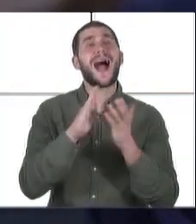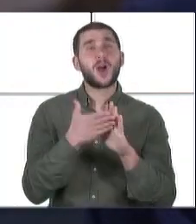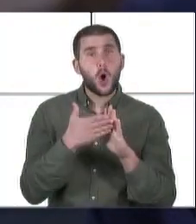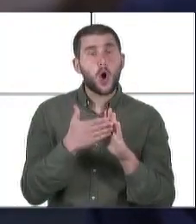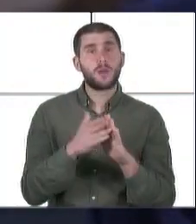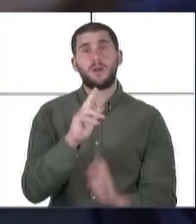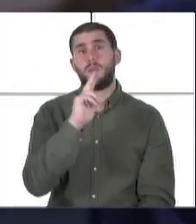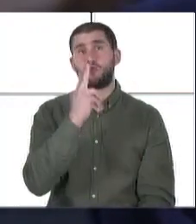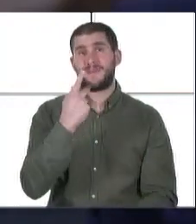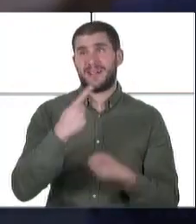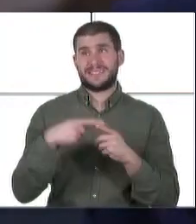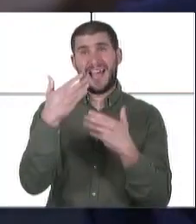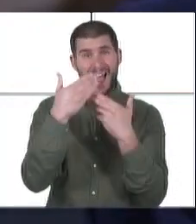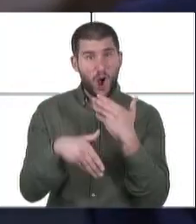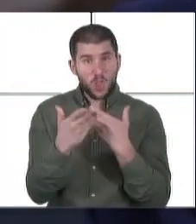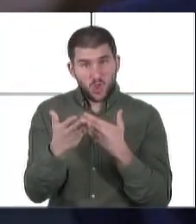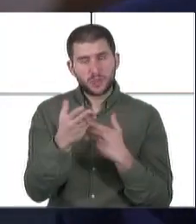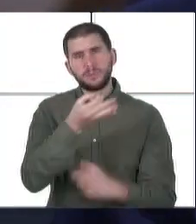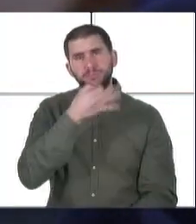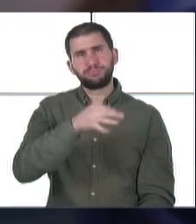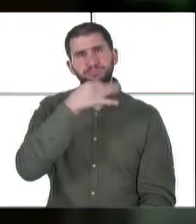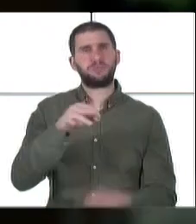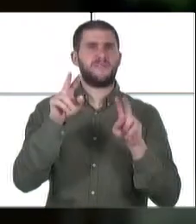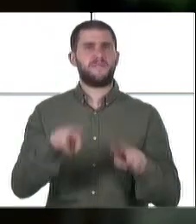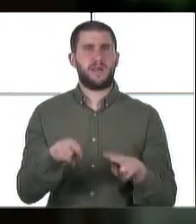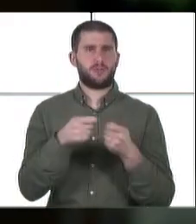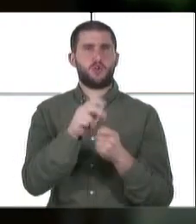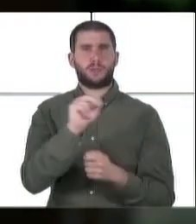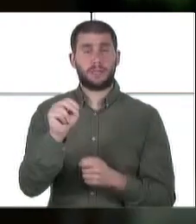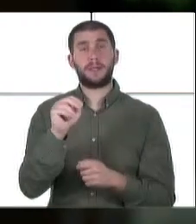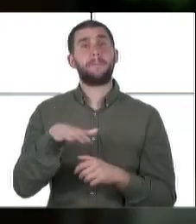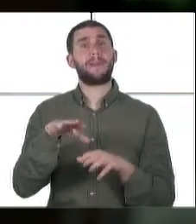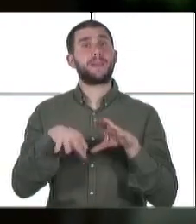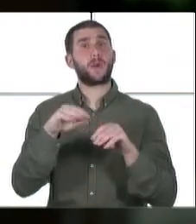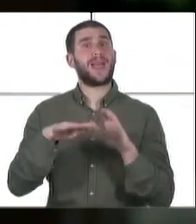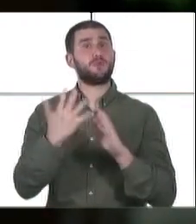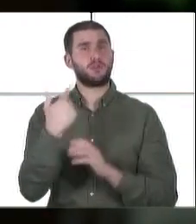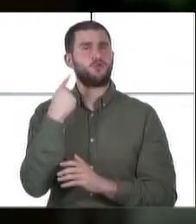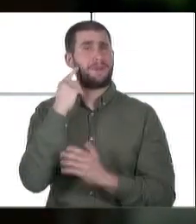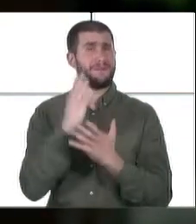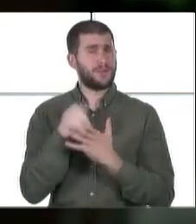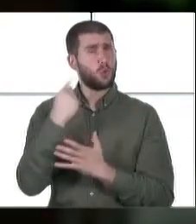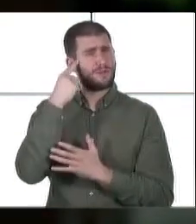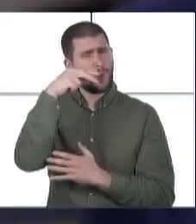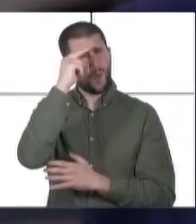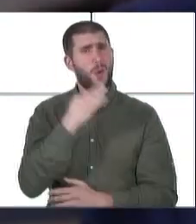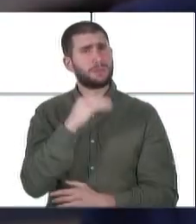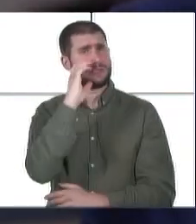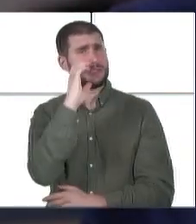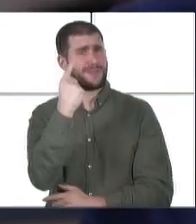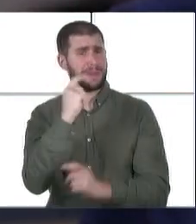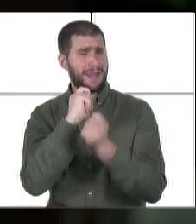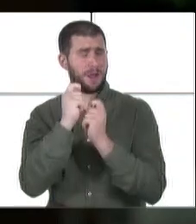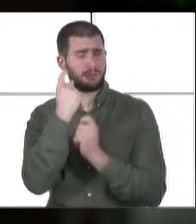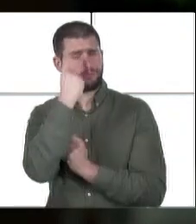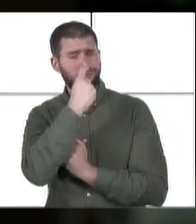ובשלוש וחצי שנים האחרונות השתפרנו והשתכללנו בעניין. זו מערכת הבחירות החמישית שאני שומעת את הדברים האלה, ואני חושבת על ההורים שלי שצופים עכשיו בריאיון הזה